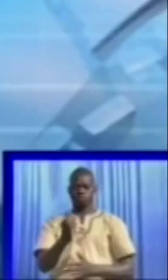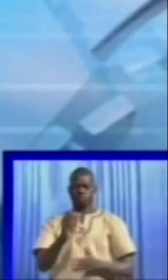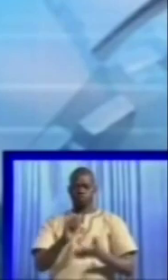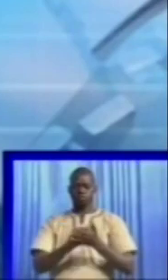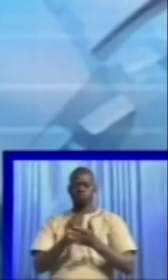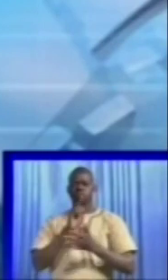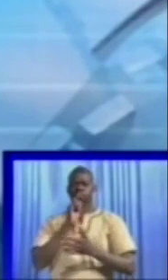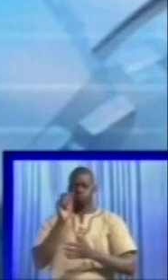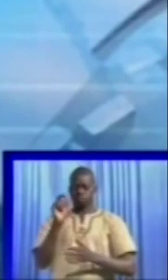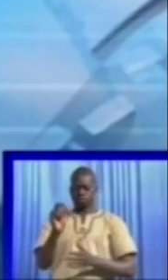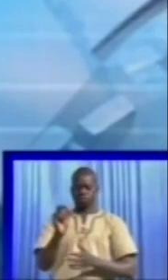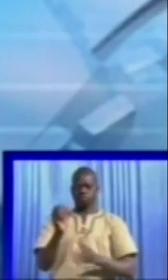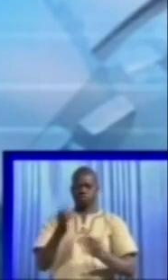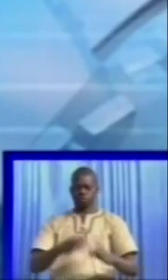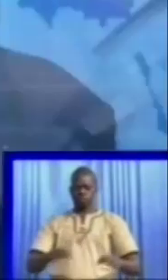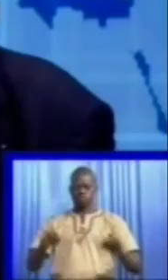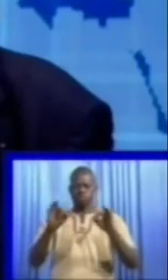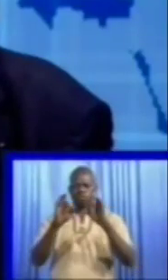Et ça, c'est un point essentiel.